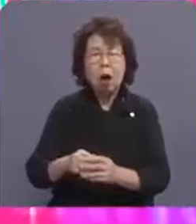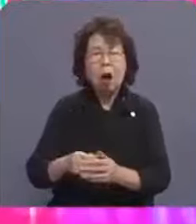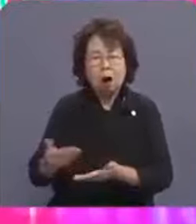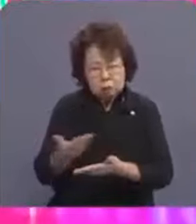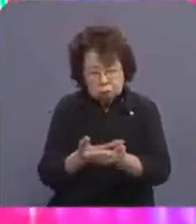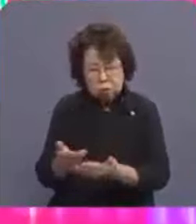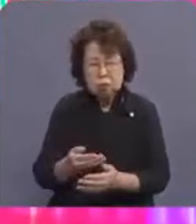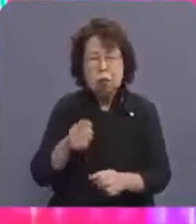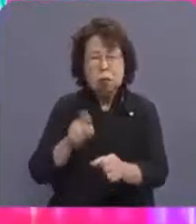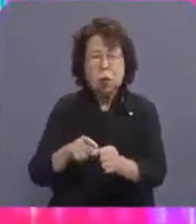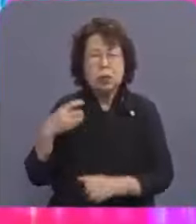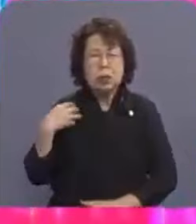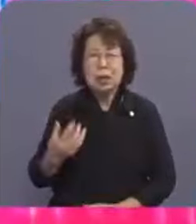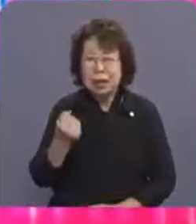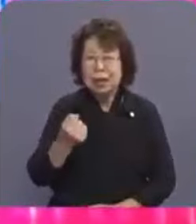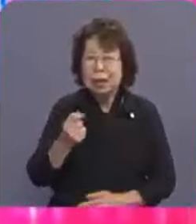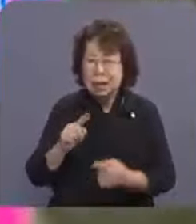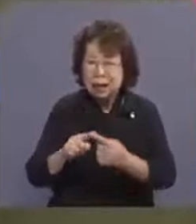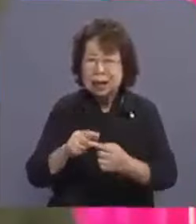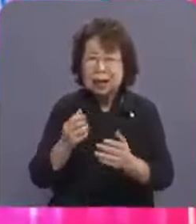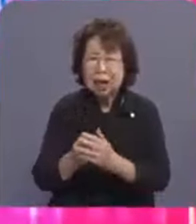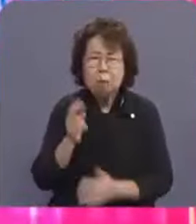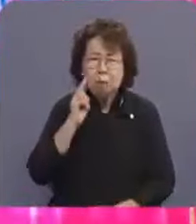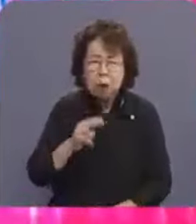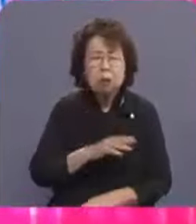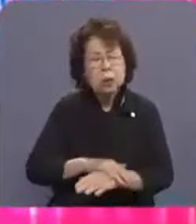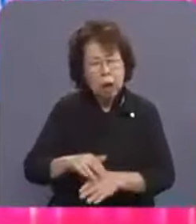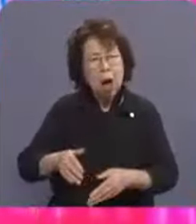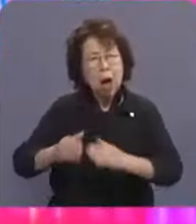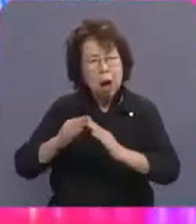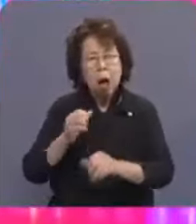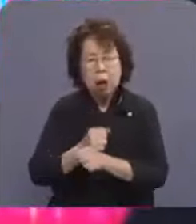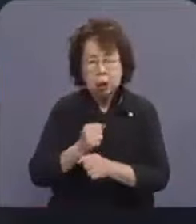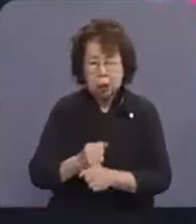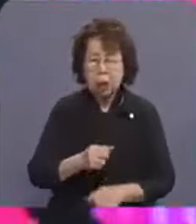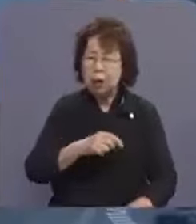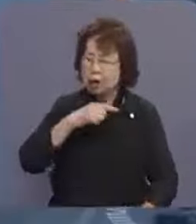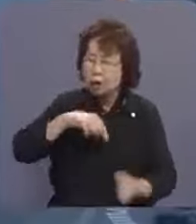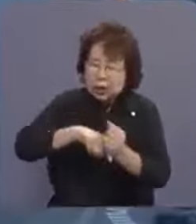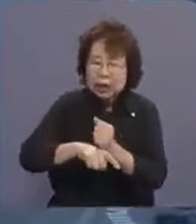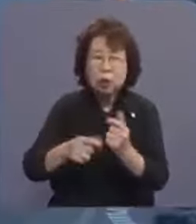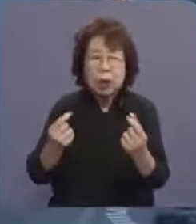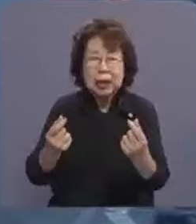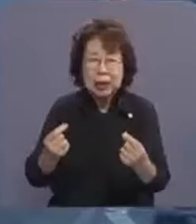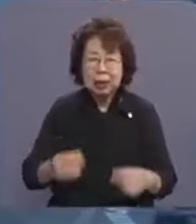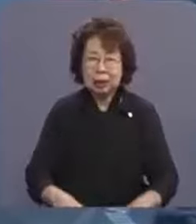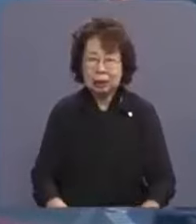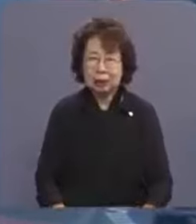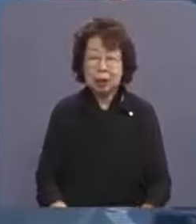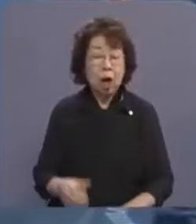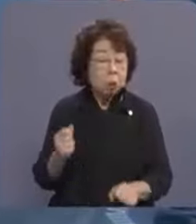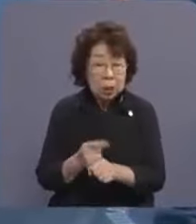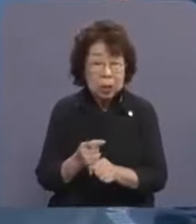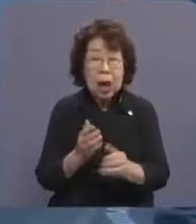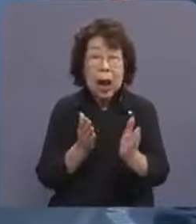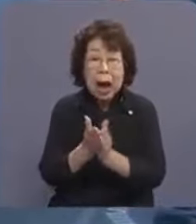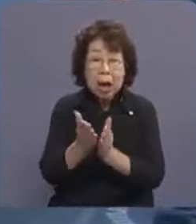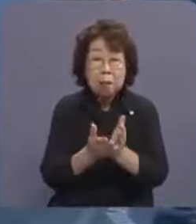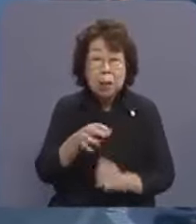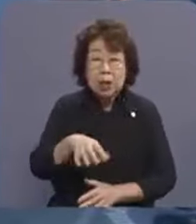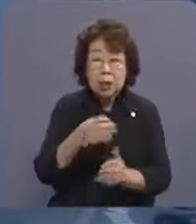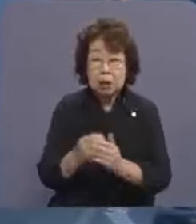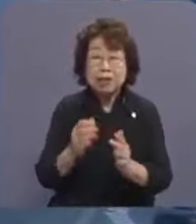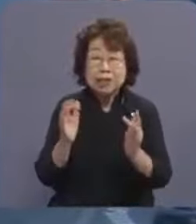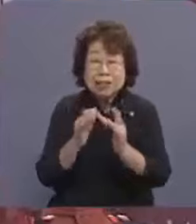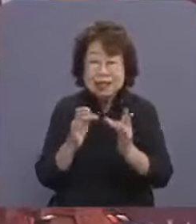때문에 그런 인프라 구축이 된다는 점에서 큰 의미를 가질 수 있다고 볼 수 있겠습니다네 이미 항만 등에서는 블록체인